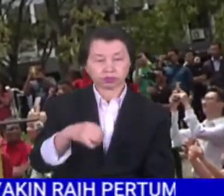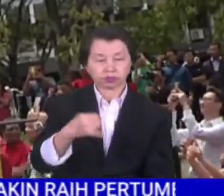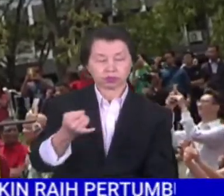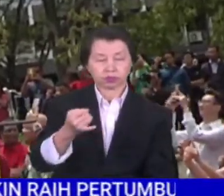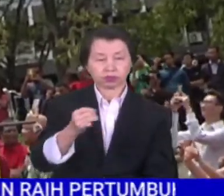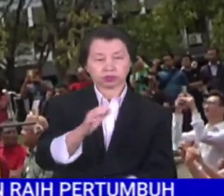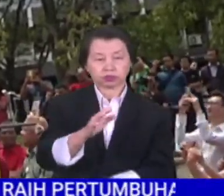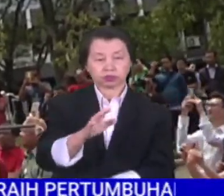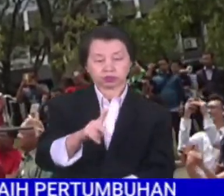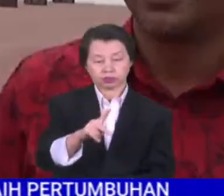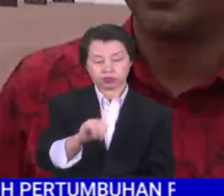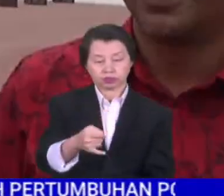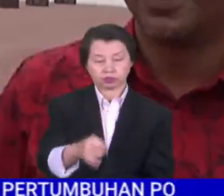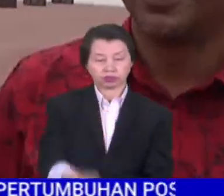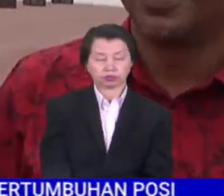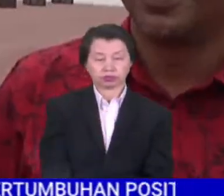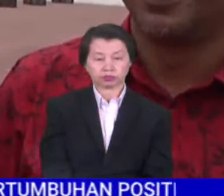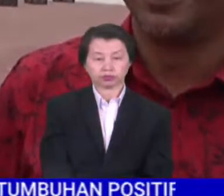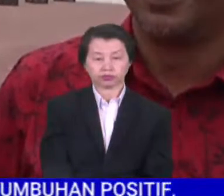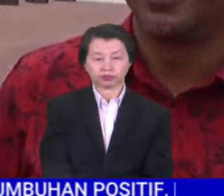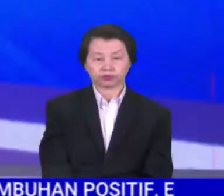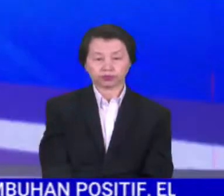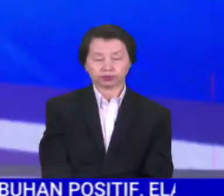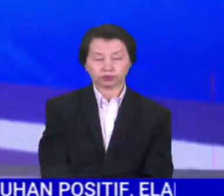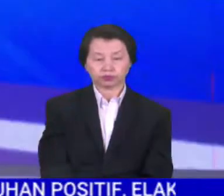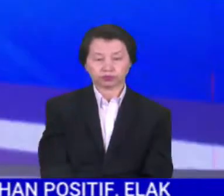MBPJ Petaling Jaya.